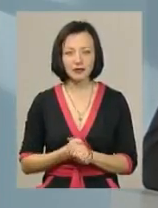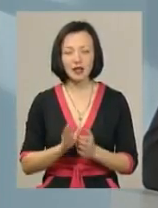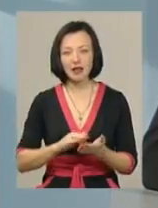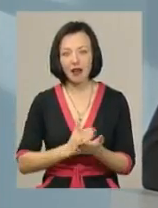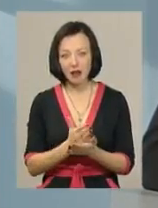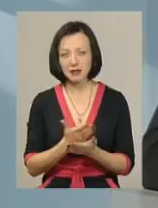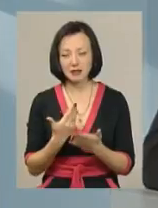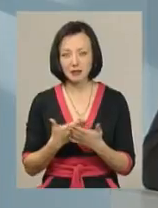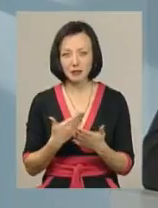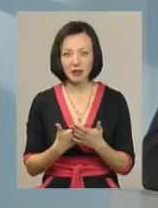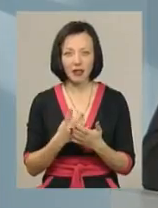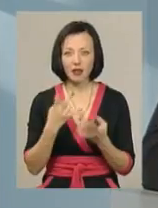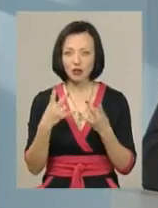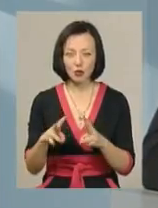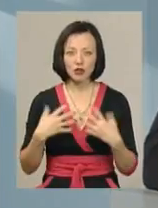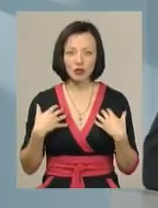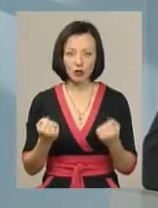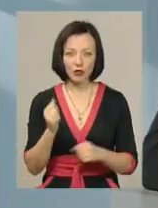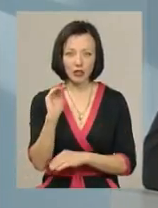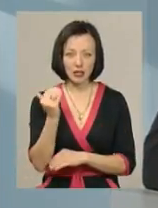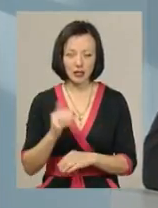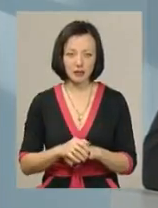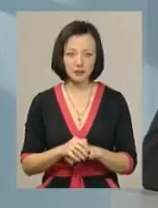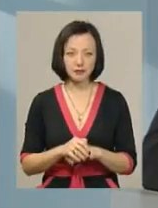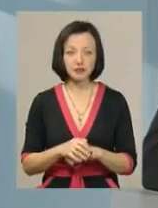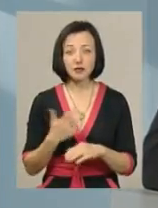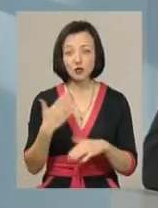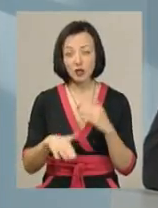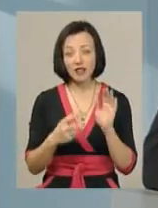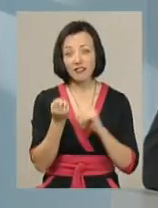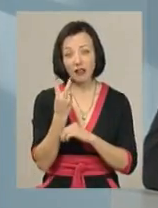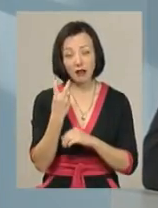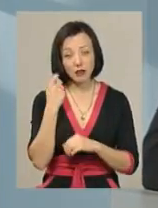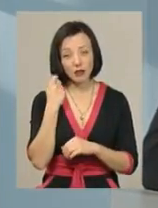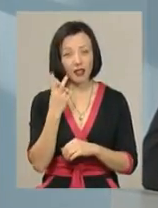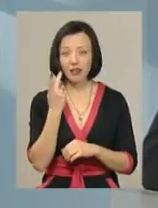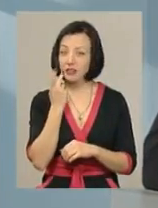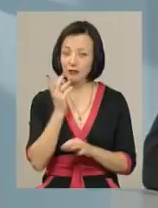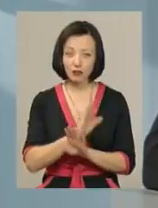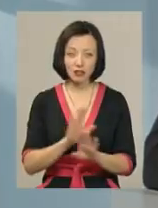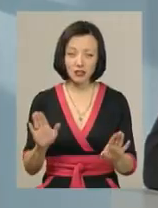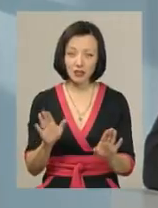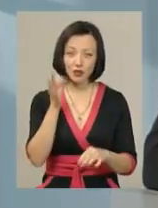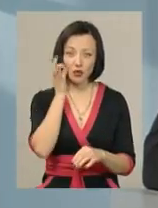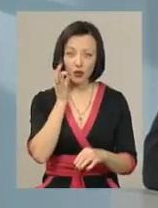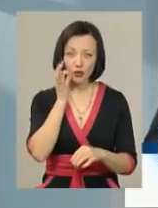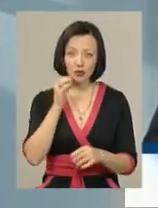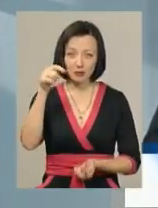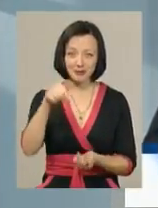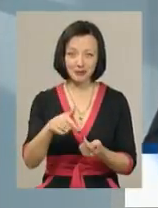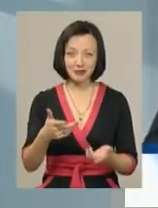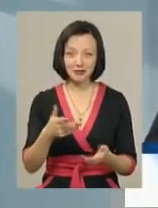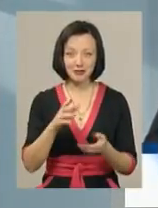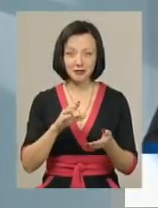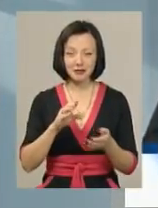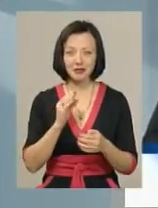якісне і не шкодить здоров'ю дитини так а вже в віці до 12 років Ну не завжди там якісь солодощі